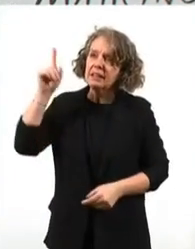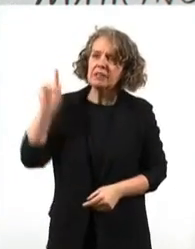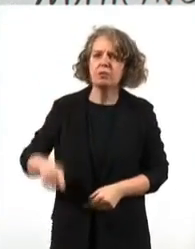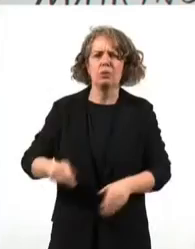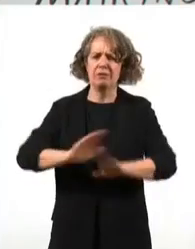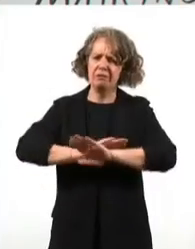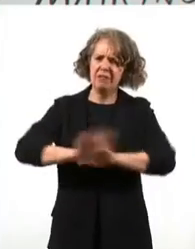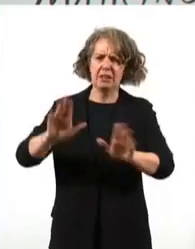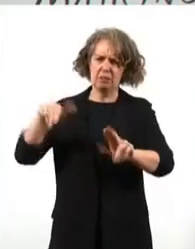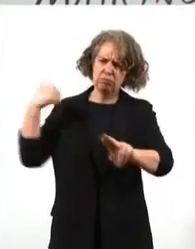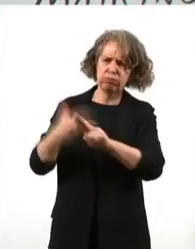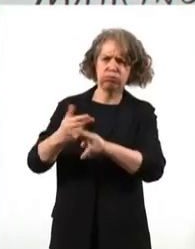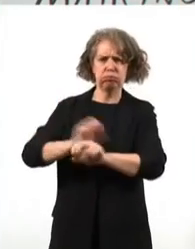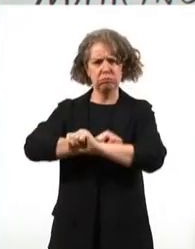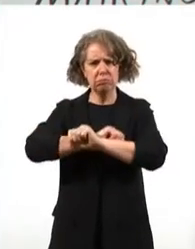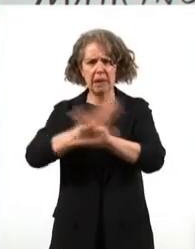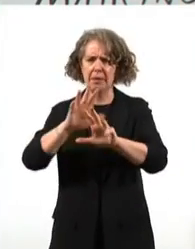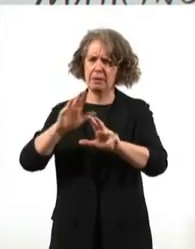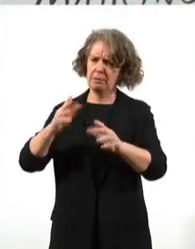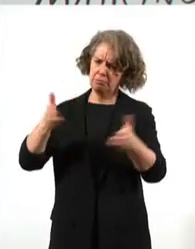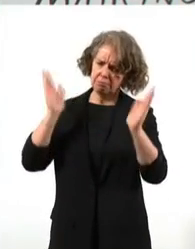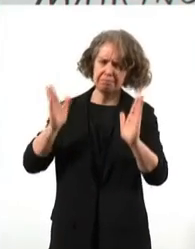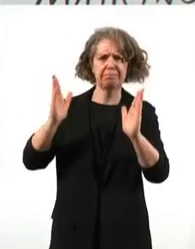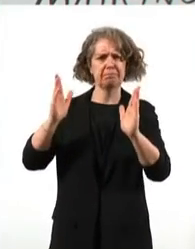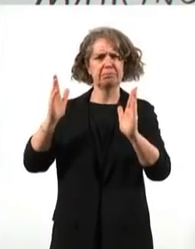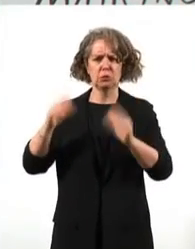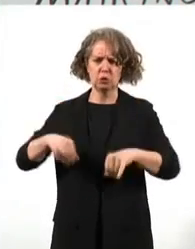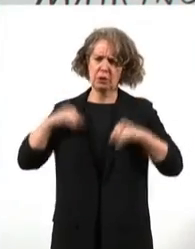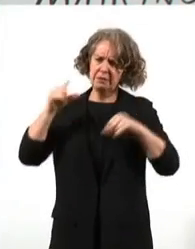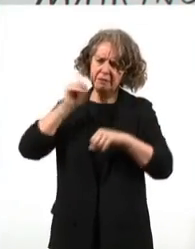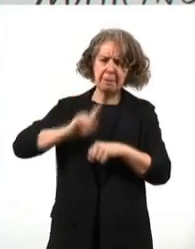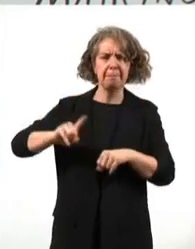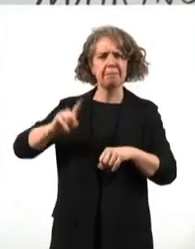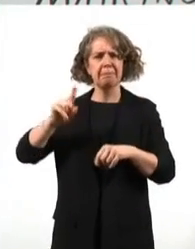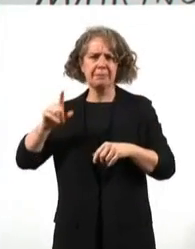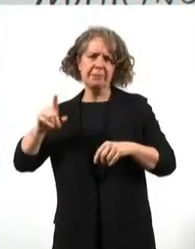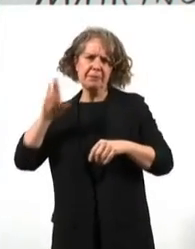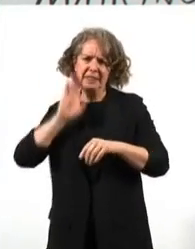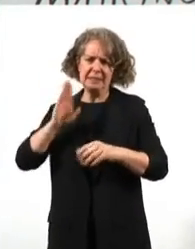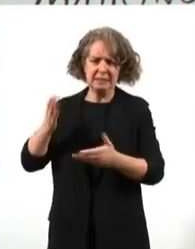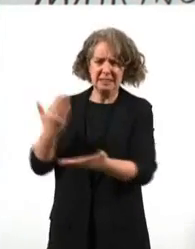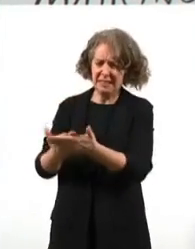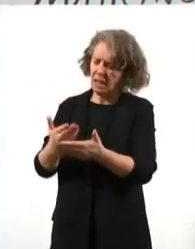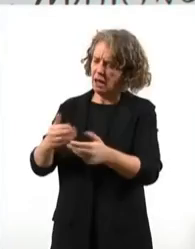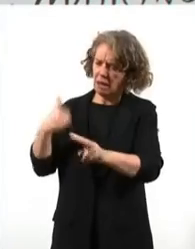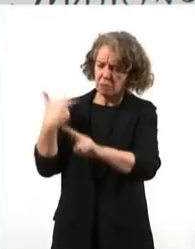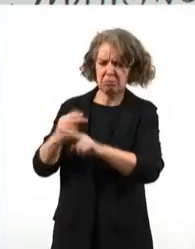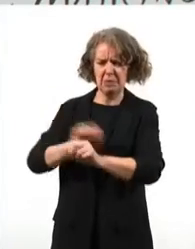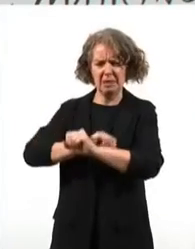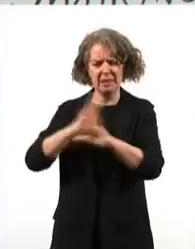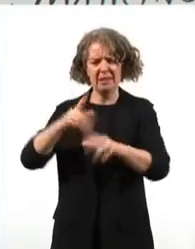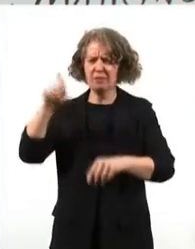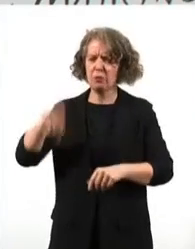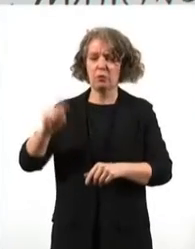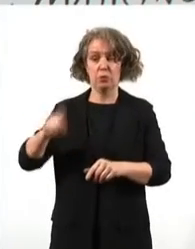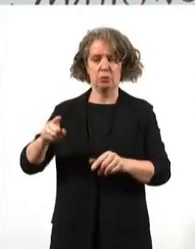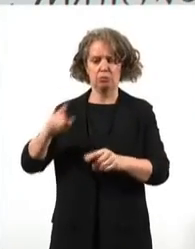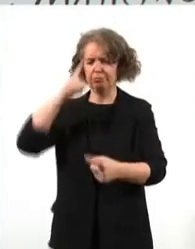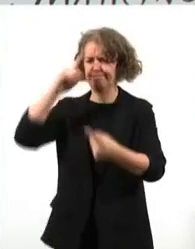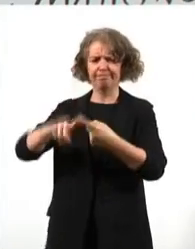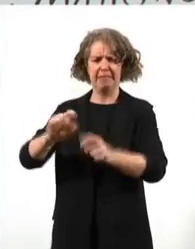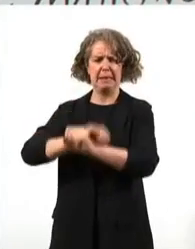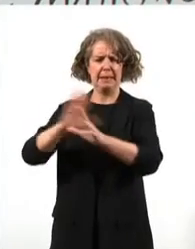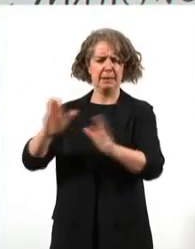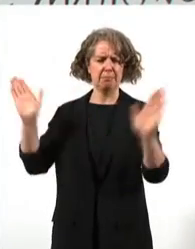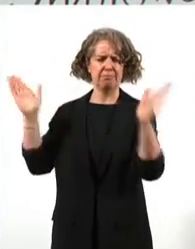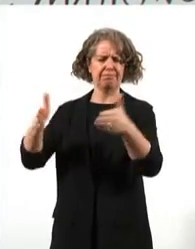musée et qu'on apporte une bonne fois pour toutes des réponses aux jeunes femmes, aux jeunes filles. Donc ce sujet-là est bien cerné. Les enjeux de